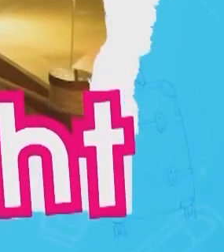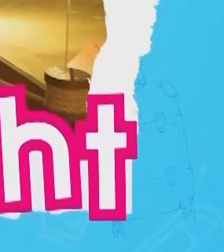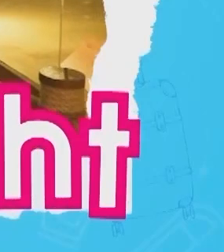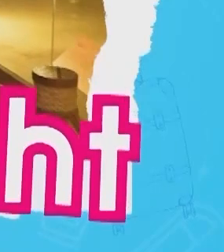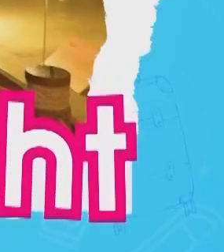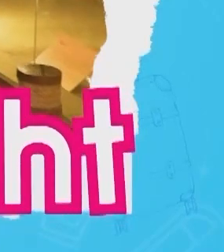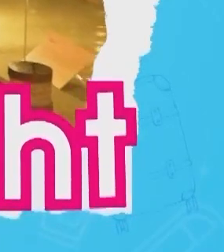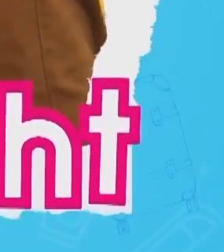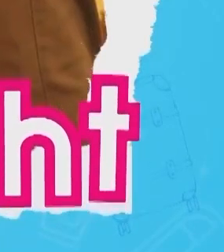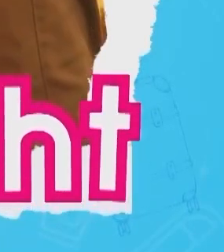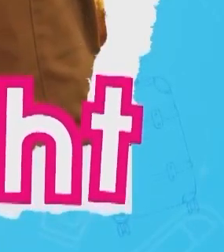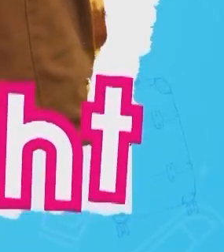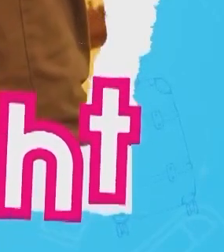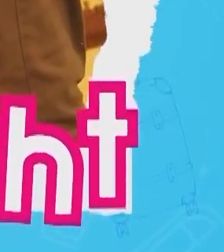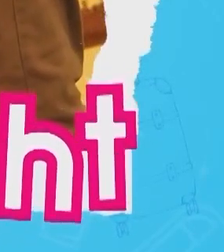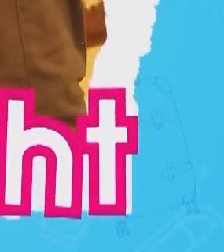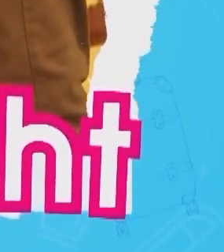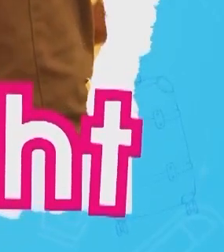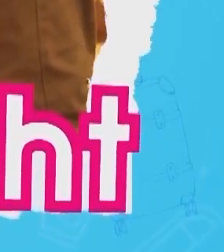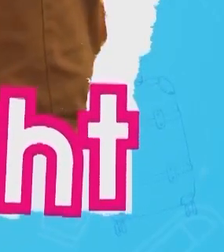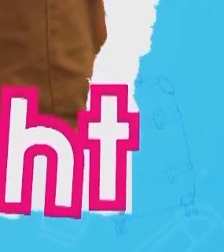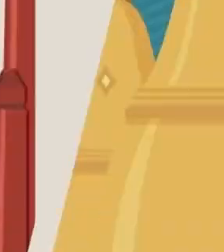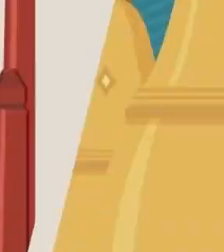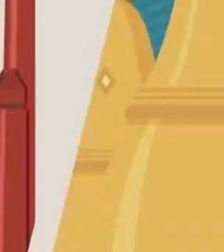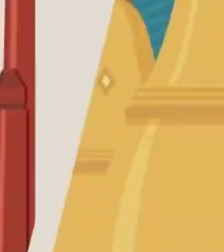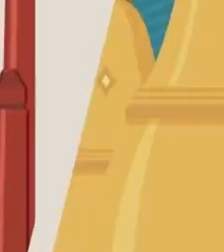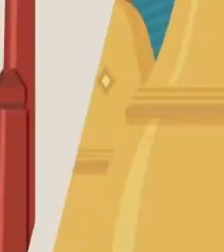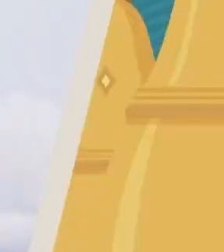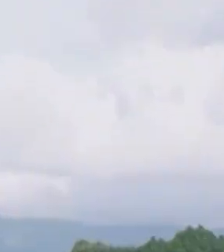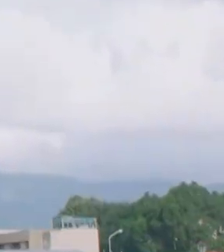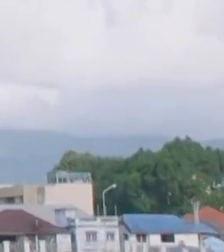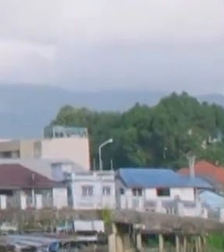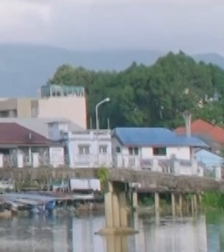ต้นแบบให้กับเรือสำเภาไทย เราเคยดูแมพ Pirate of the Caribbean